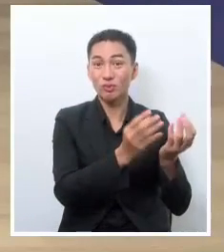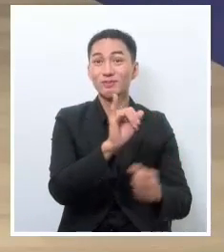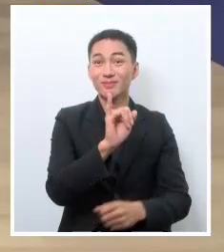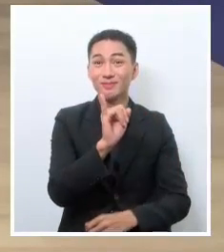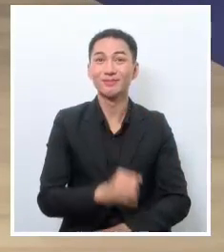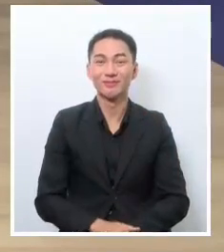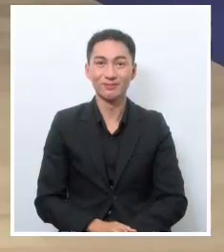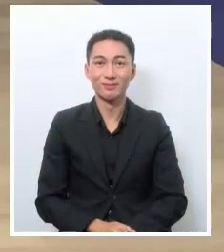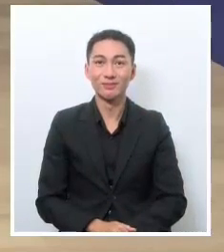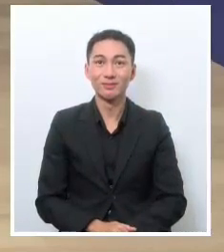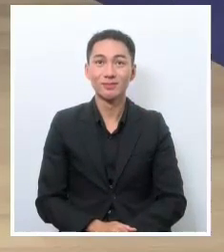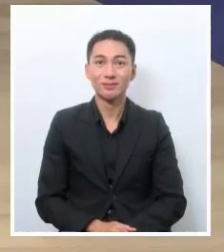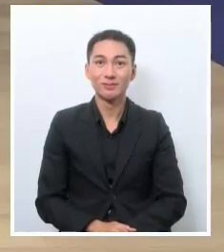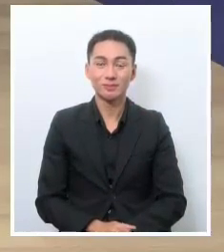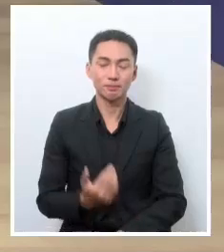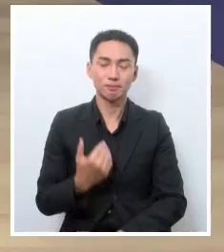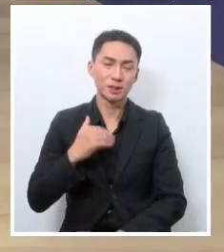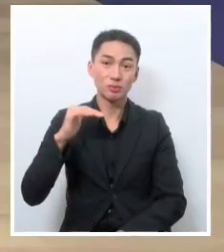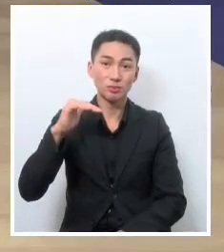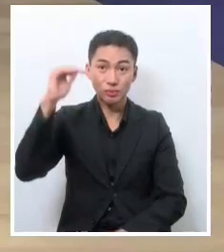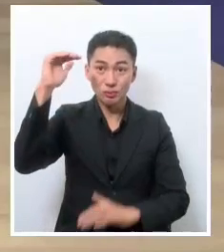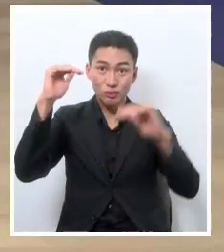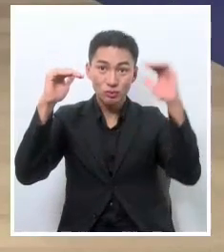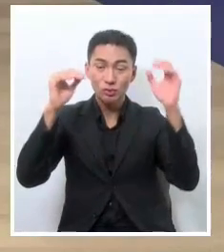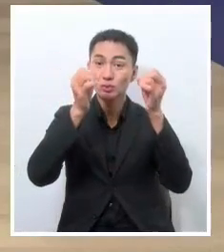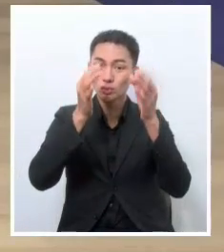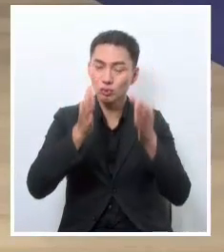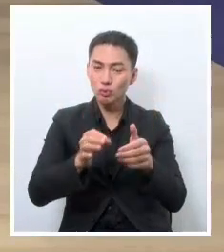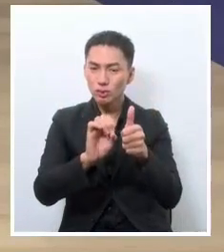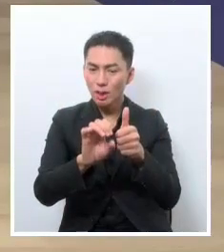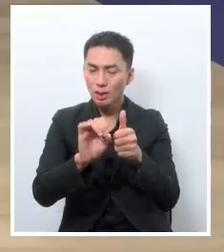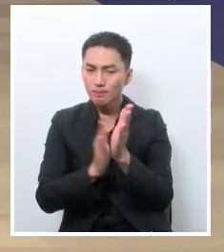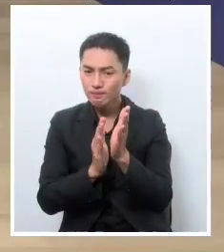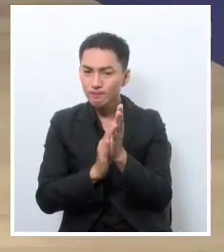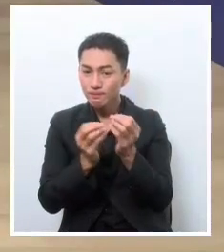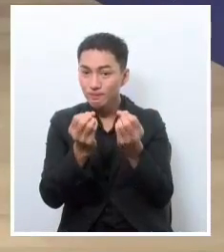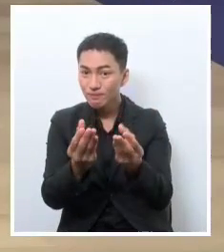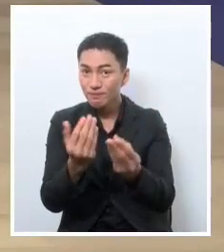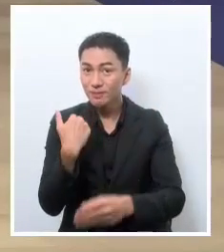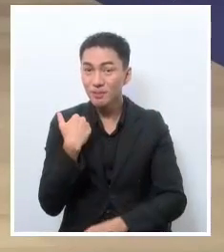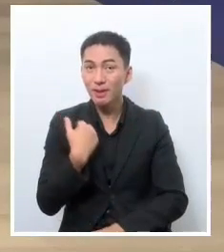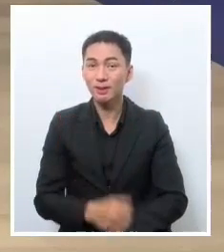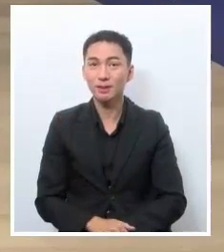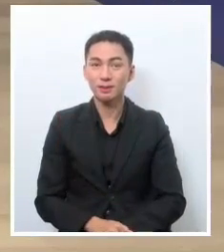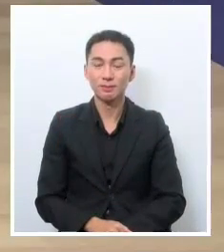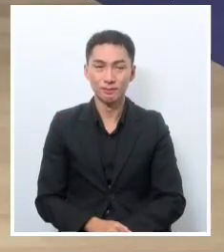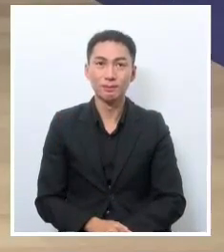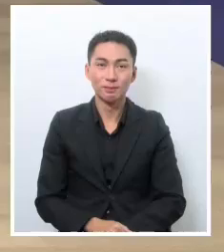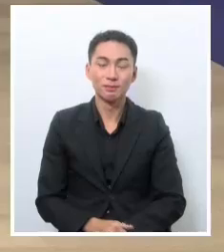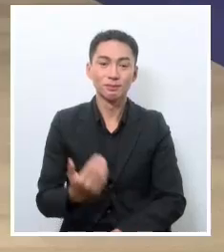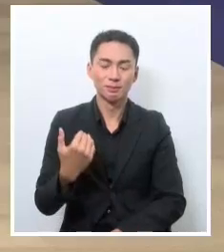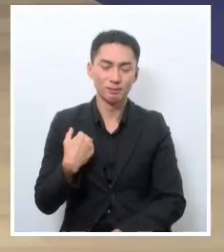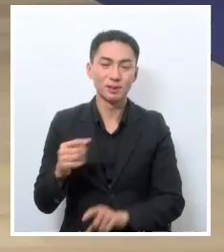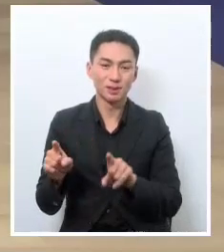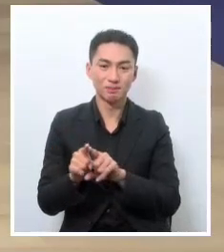ในการแสดงของเรามีผู้หลักผู้ใหญ่ให้คำแนะนำหรือติชมเรางบ้างมั้ยครับก็มีศิลปินแห่งชาติแล้วก็มีคุณ